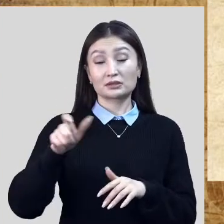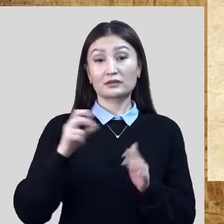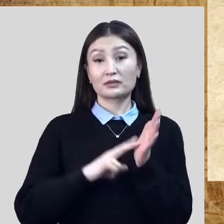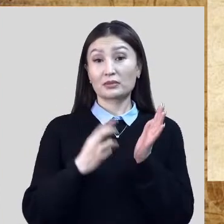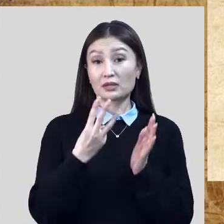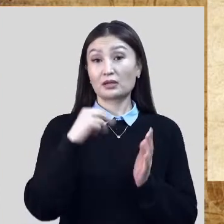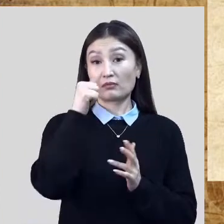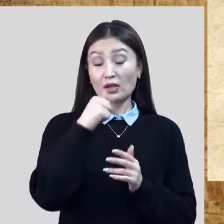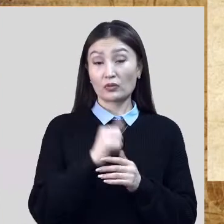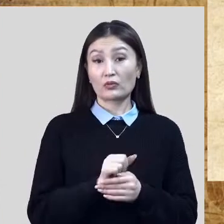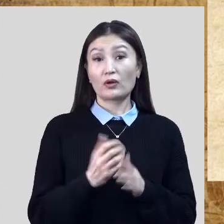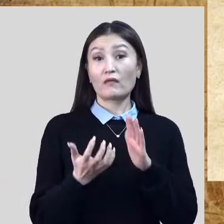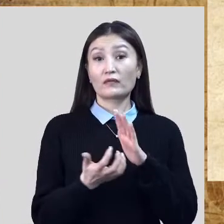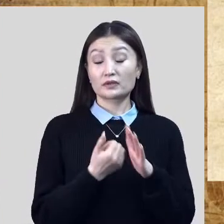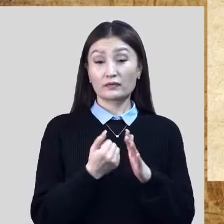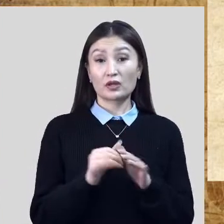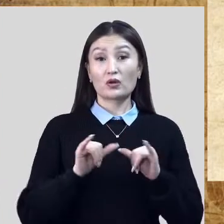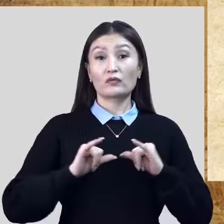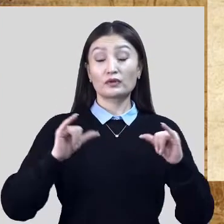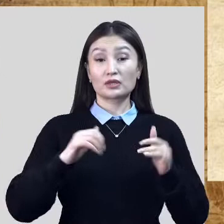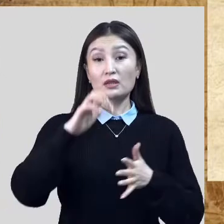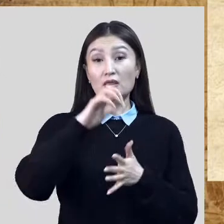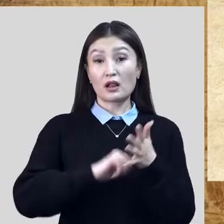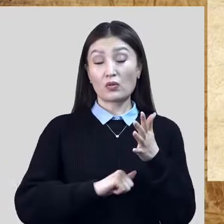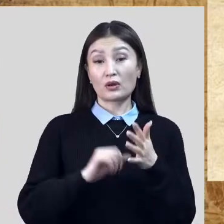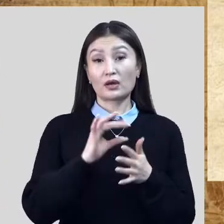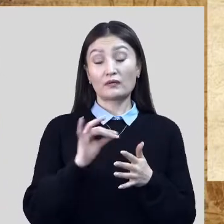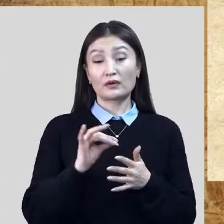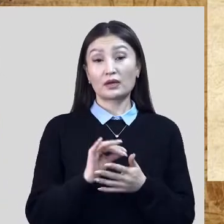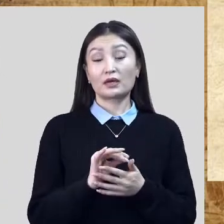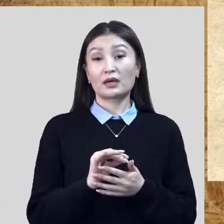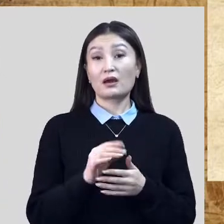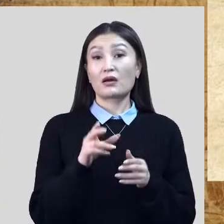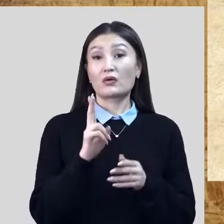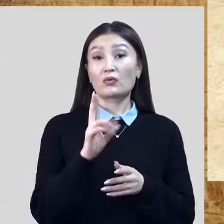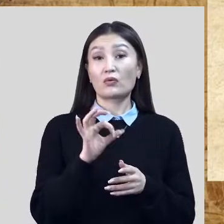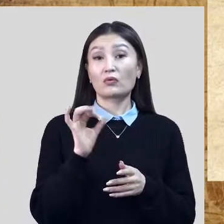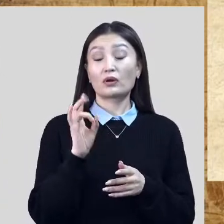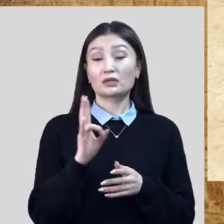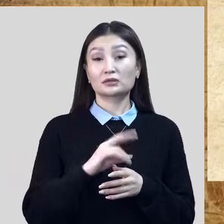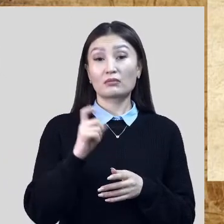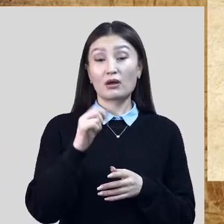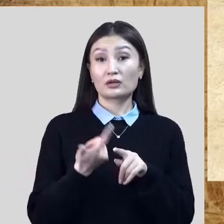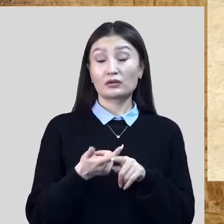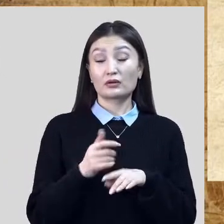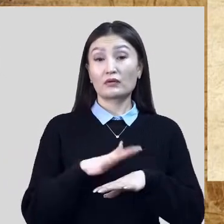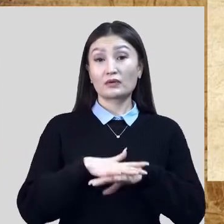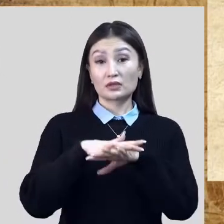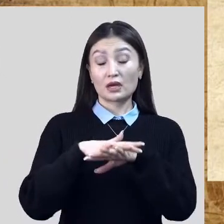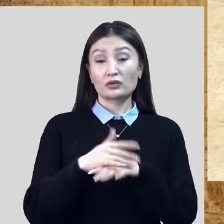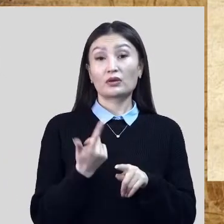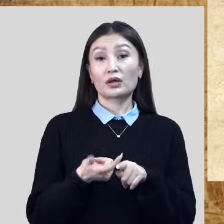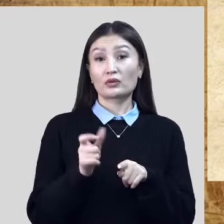1873 году, вызванное увеличением налогов и податей коканским ханом Худаяром. К